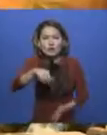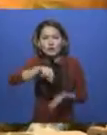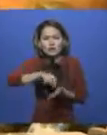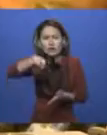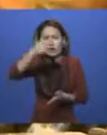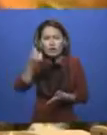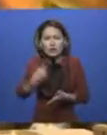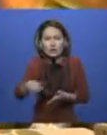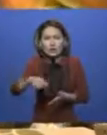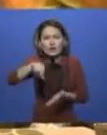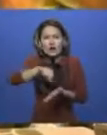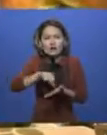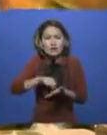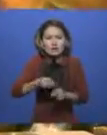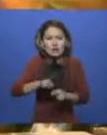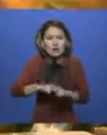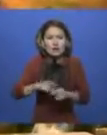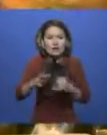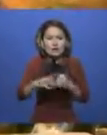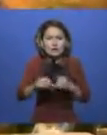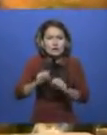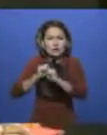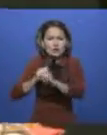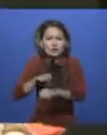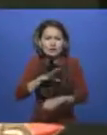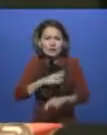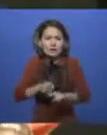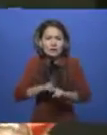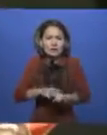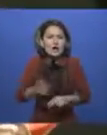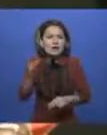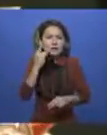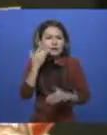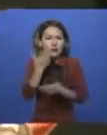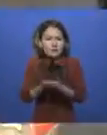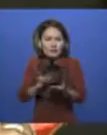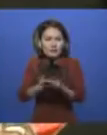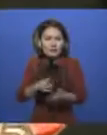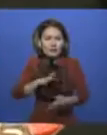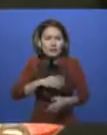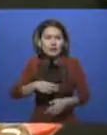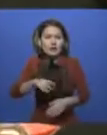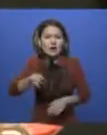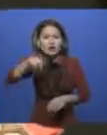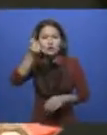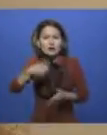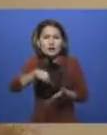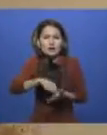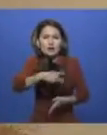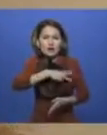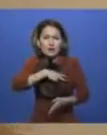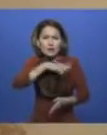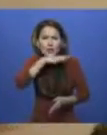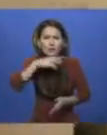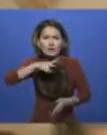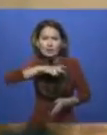Венгрияның фашистерінен азат етіп Берлинге дейін жеткен майдангердің бірі. Орта отанды қорғаудағы ерлік істері үшін бірінші дәрежелі Ұлы Отан соғысы орденімен және көптеген марапаттардың